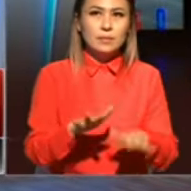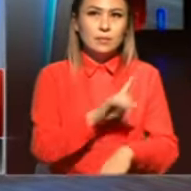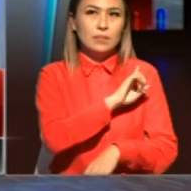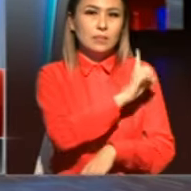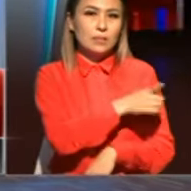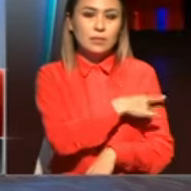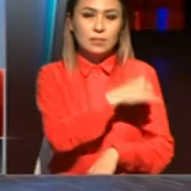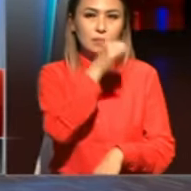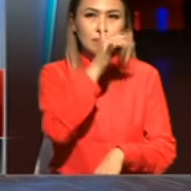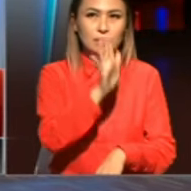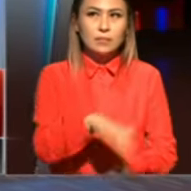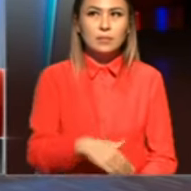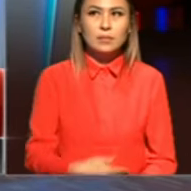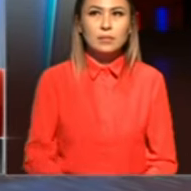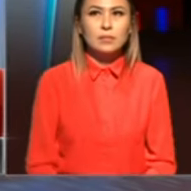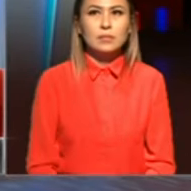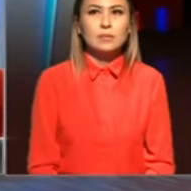жетпейді оған.